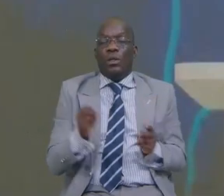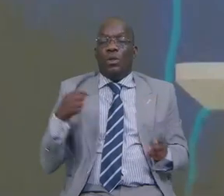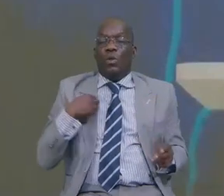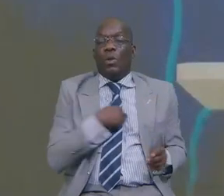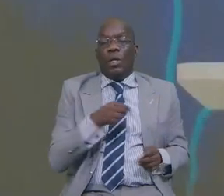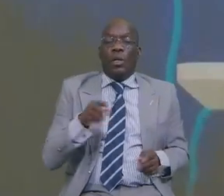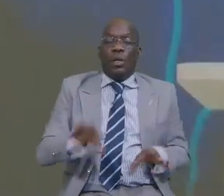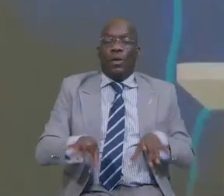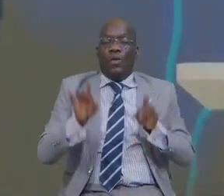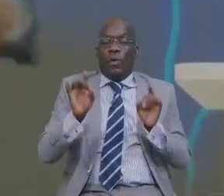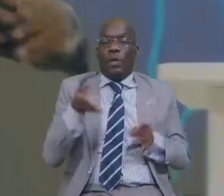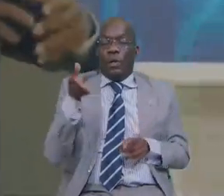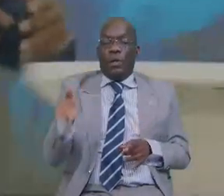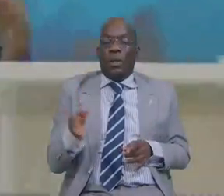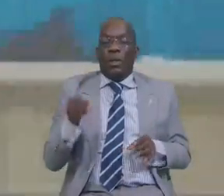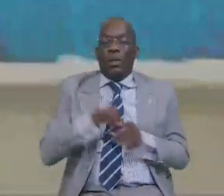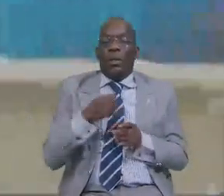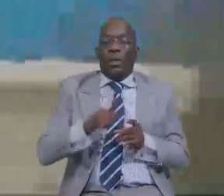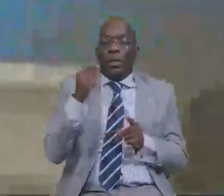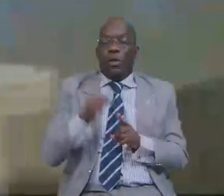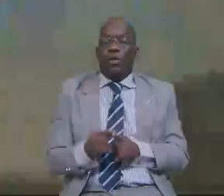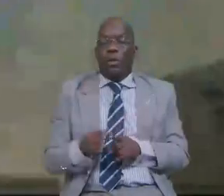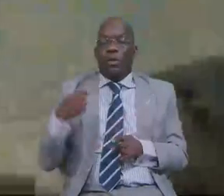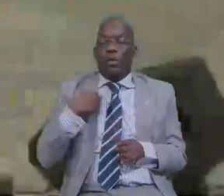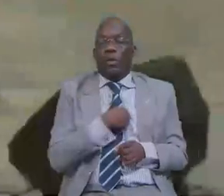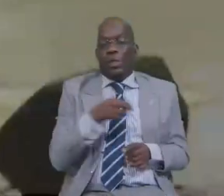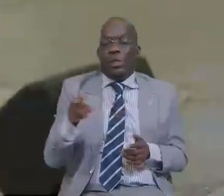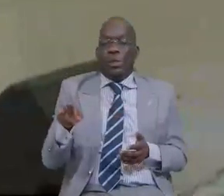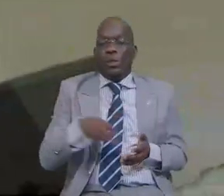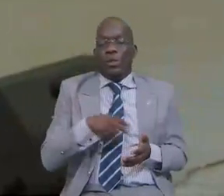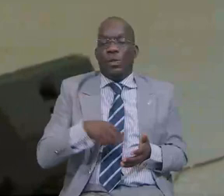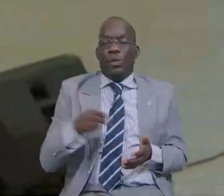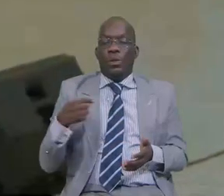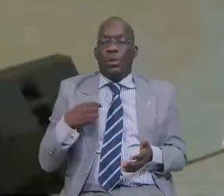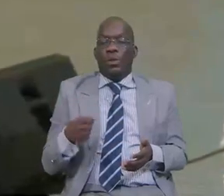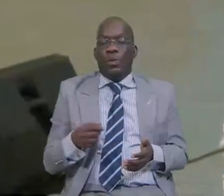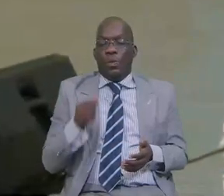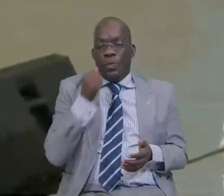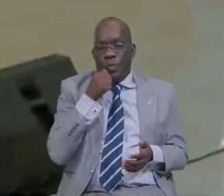que nous trouvons là-bas dans le monde, que nous lisons, on peut même citer,